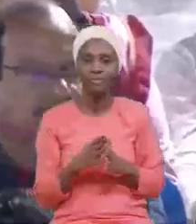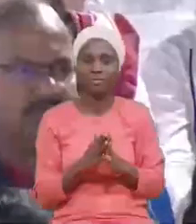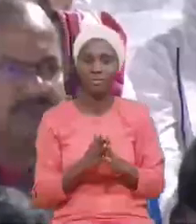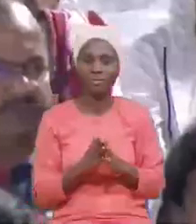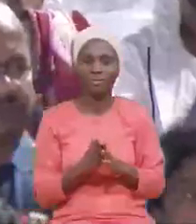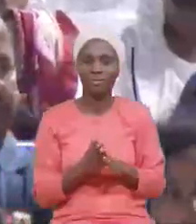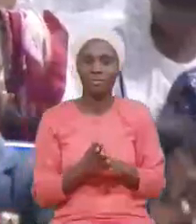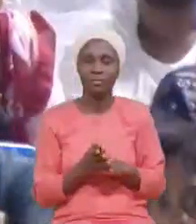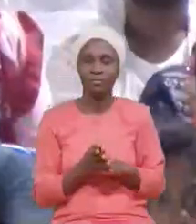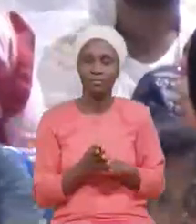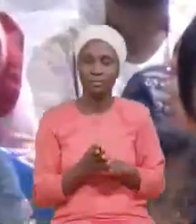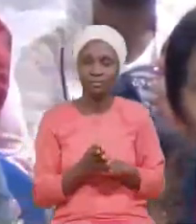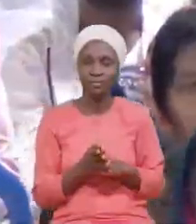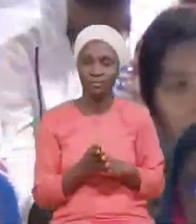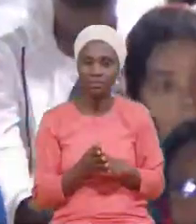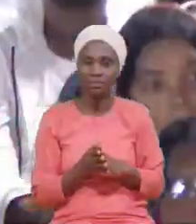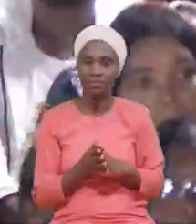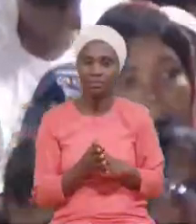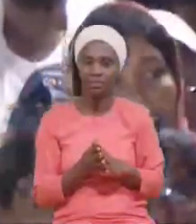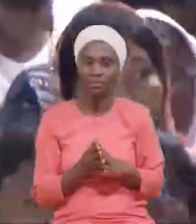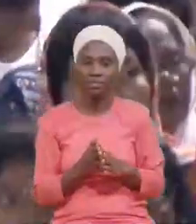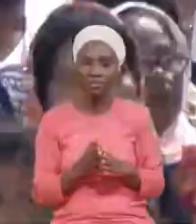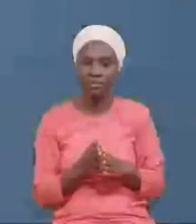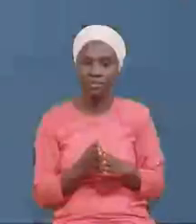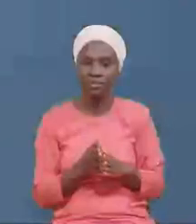toujours, je suis ici pour t'aider.